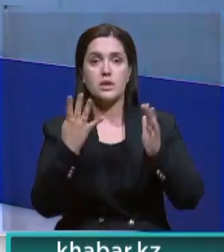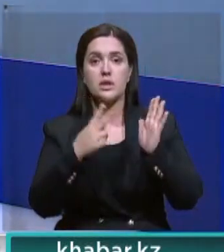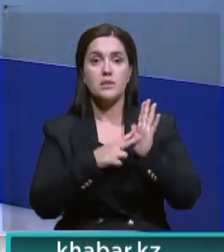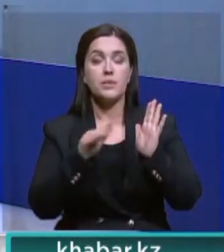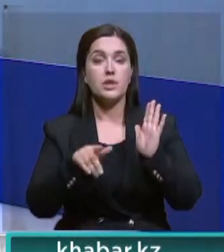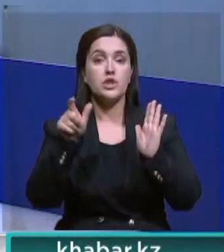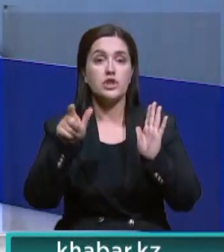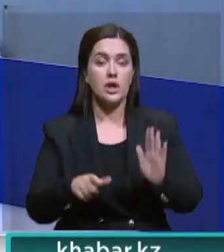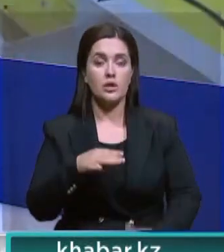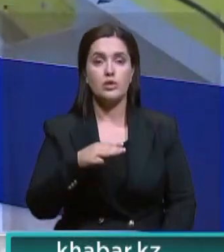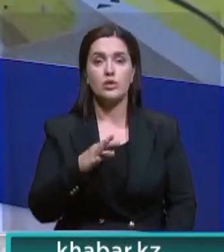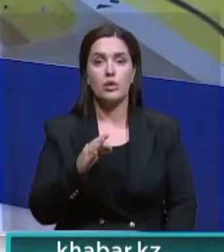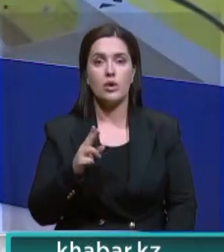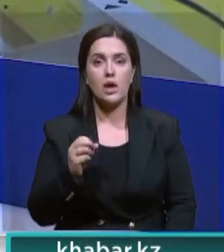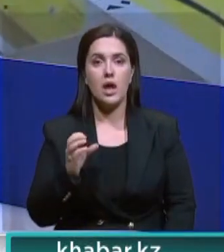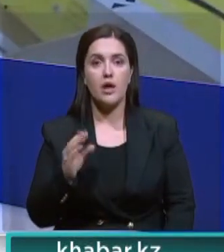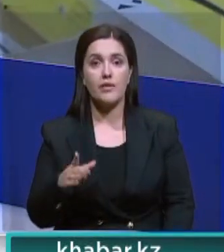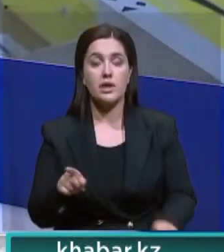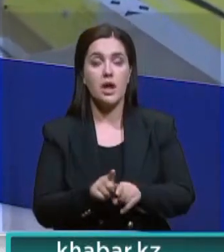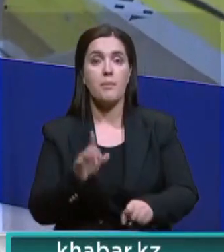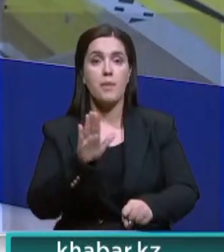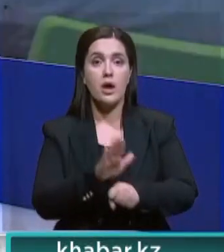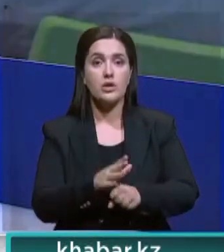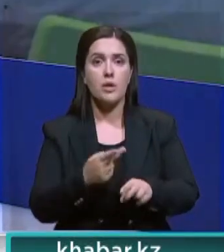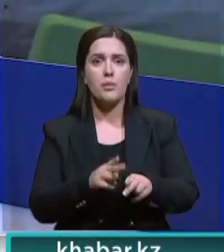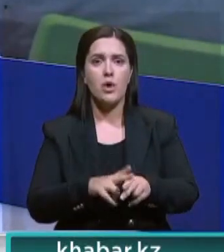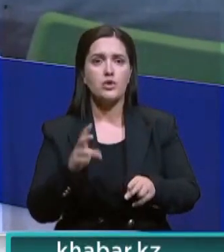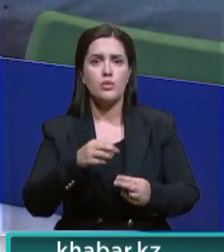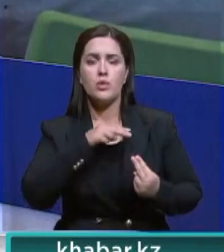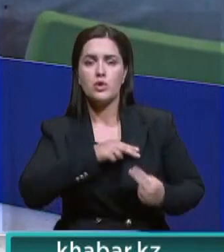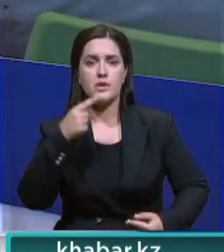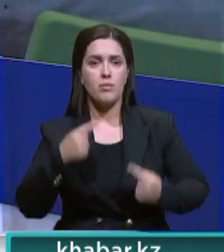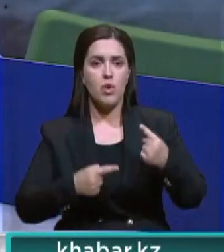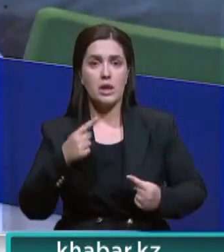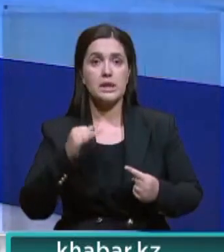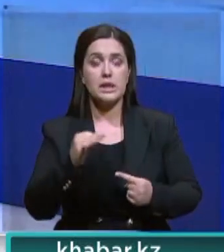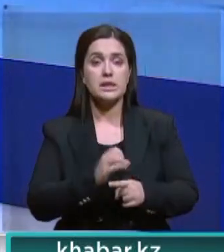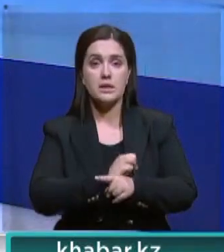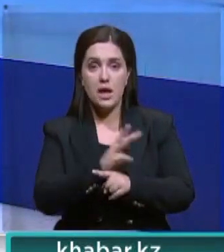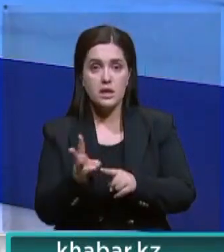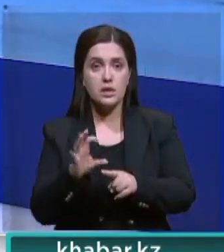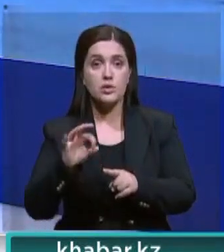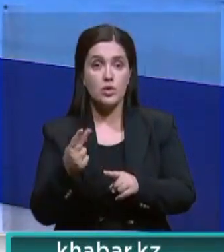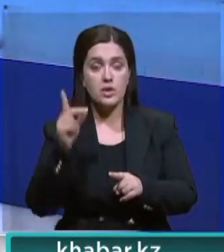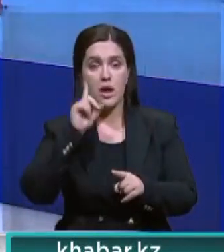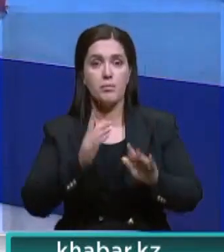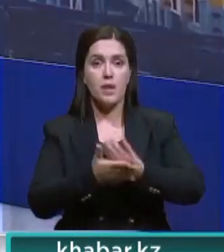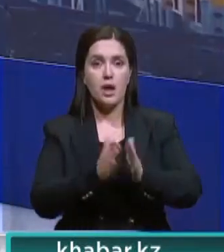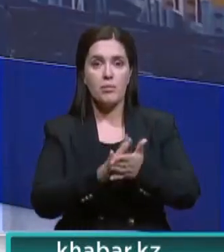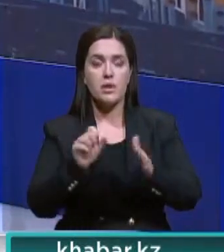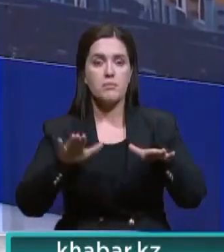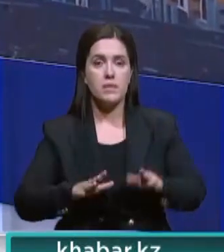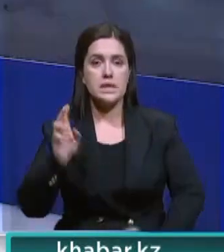около 47 тысяч человек. Токаев также поручил не допускать трудовых споров и создать социальное благополучие